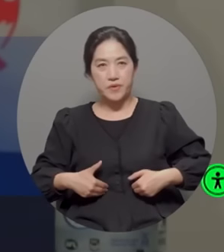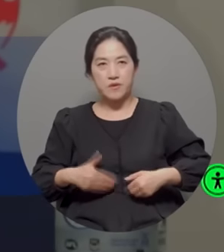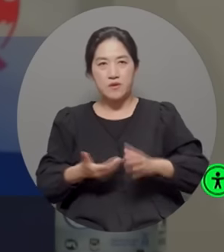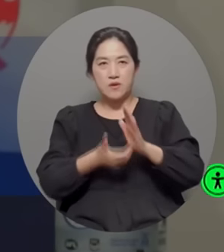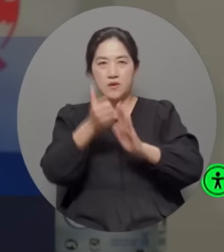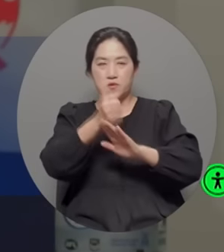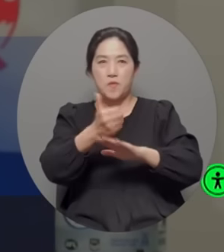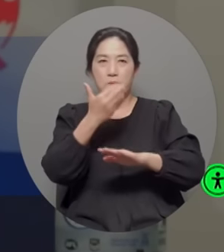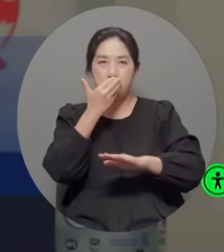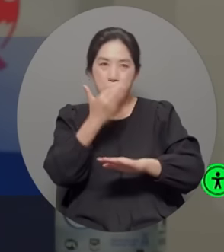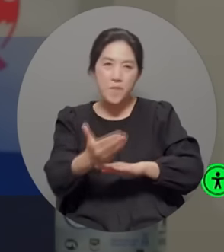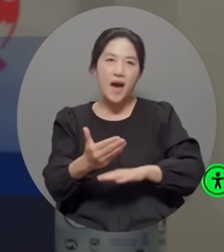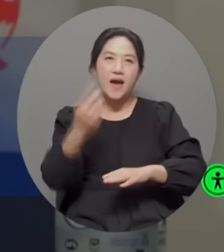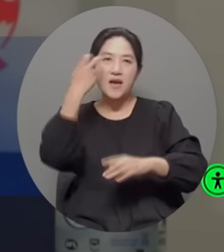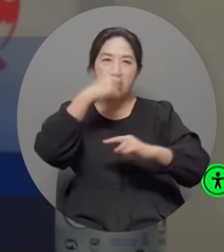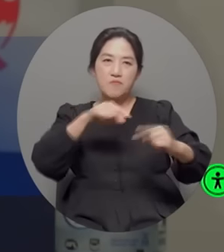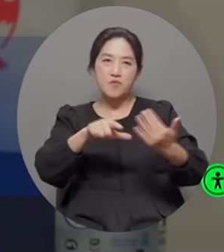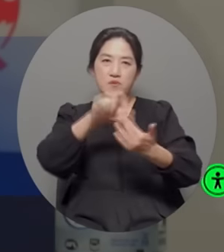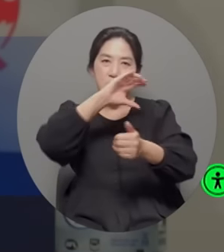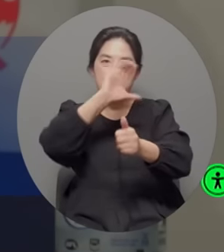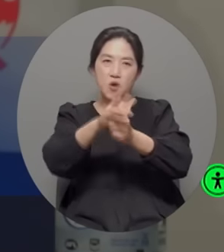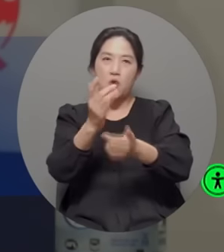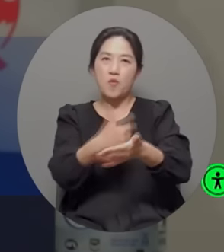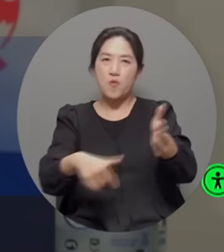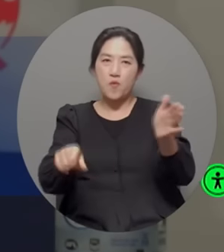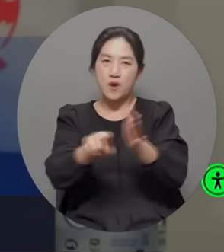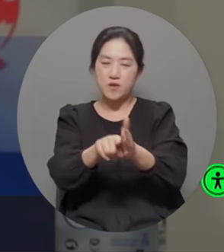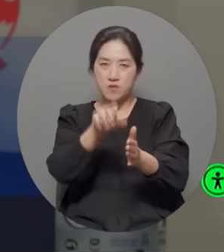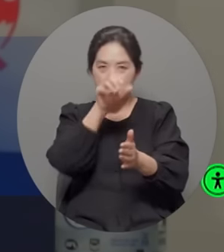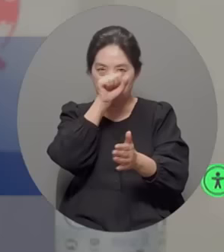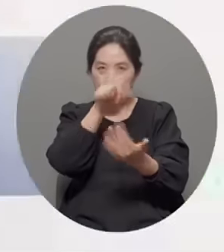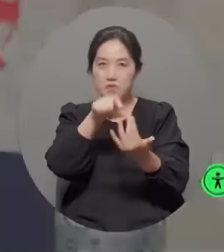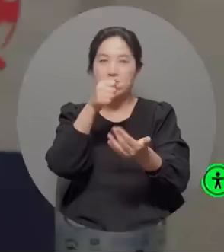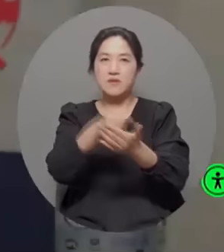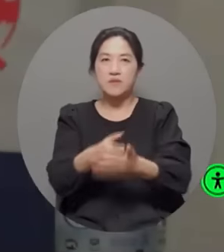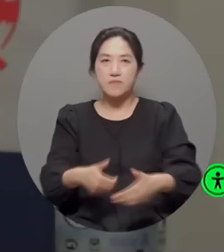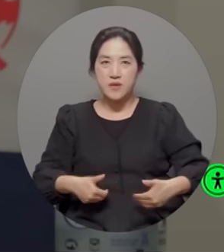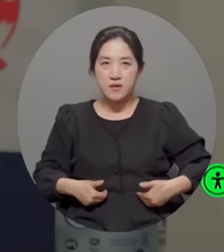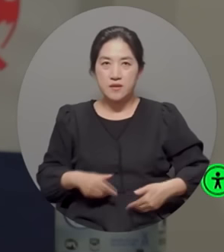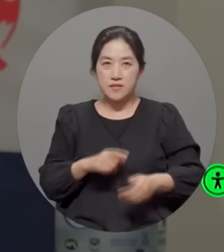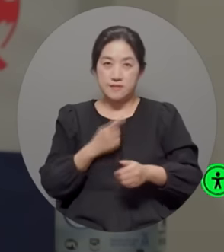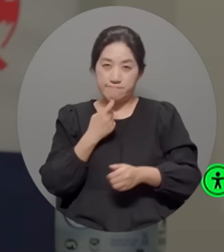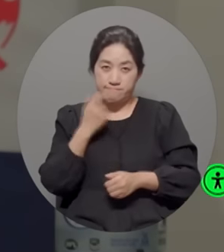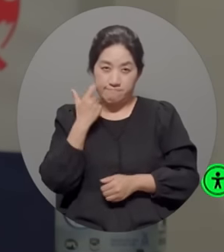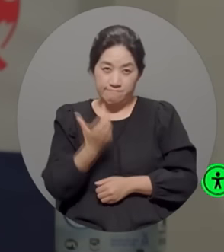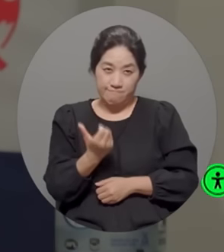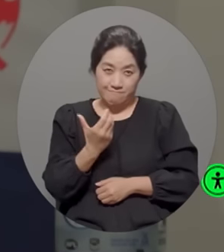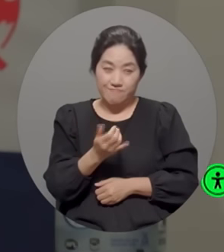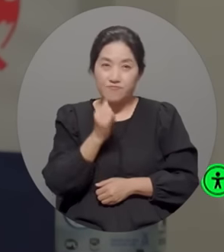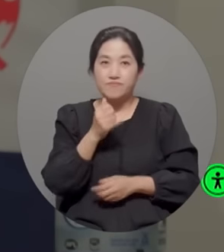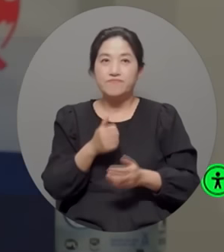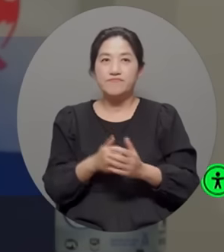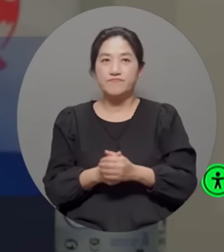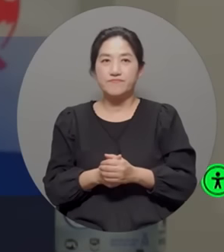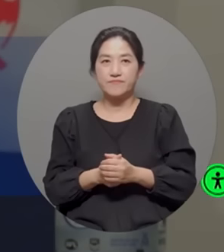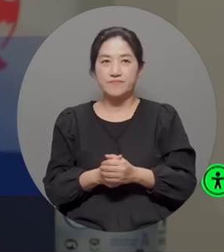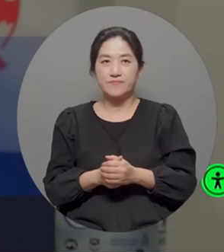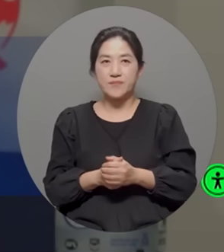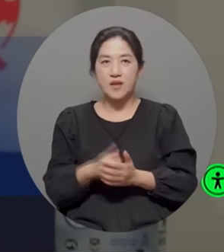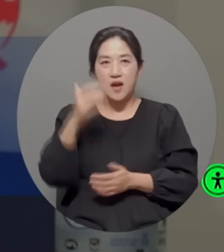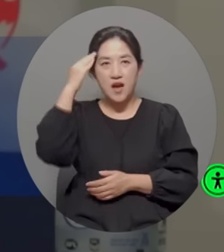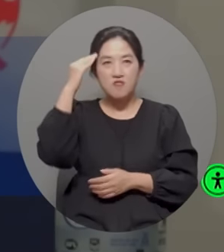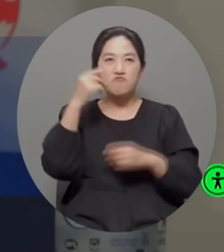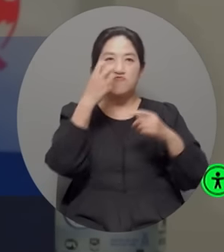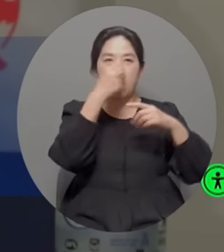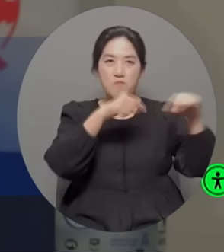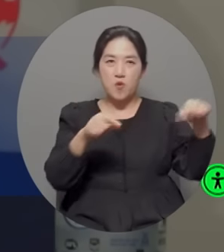I think we need to find the right coach to bring a success. And 더 집요한 질문도 이어졌습니다. Do you think there's a Korean coach out there, or do you think